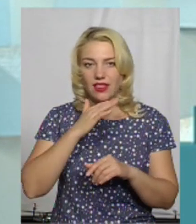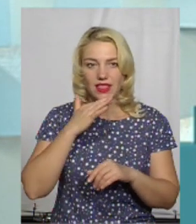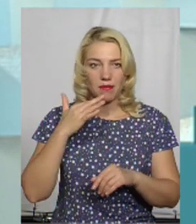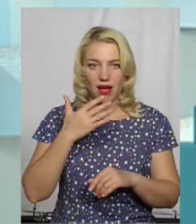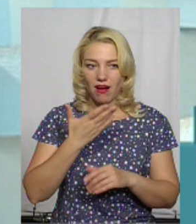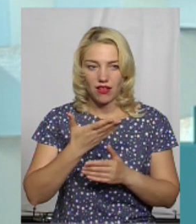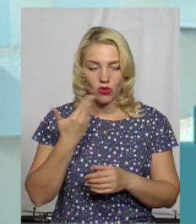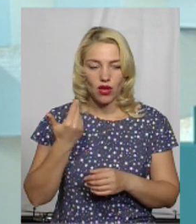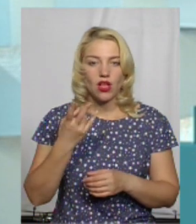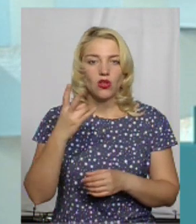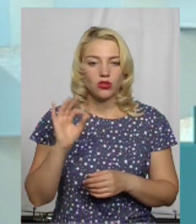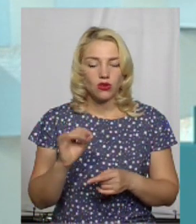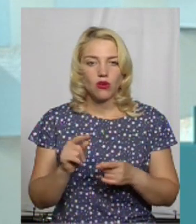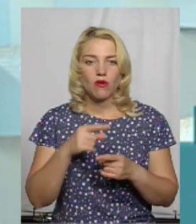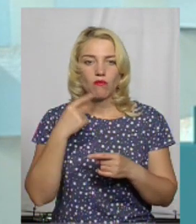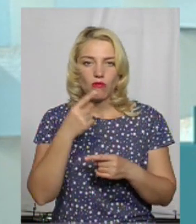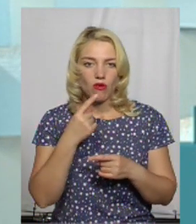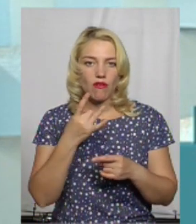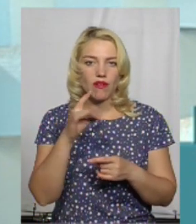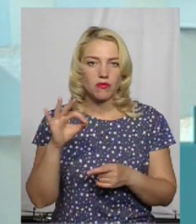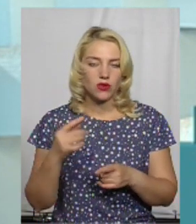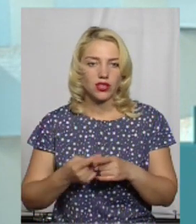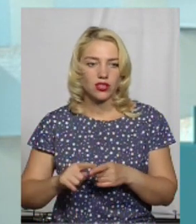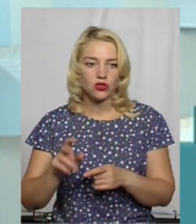але разом з тим йдеться